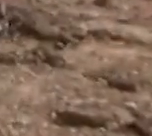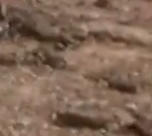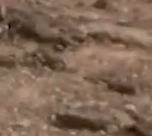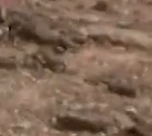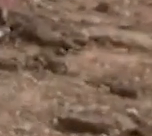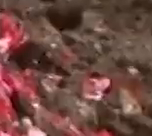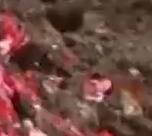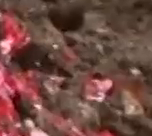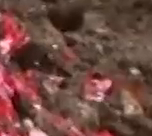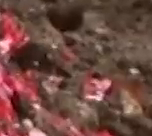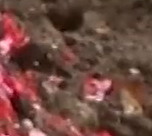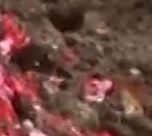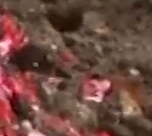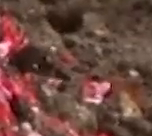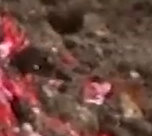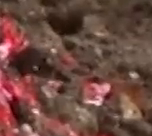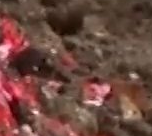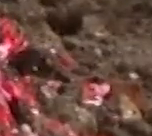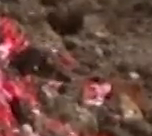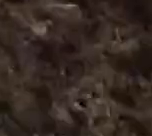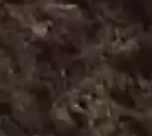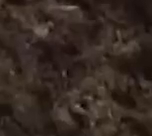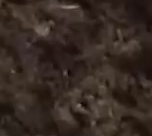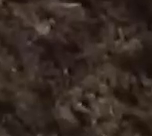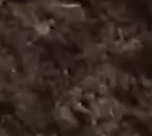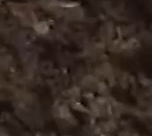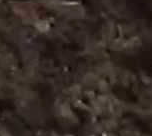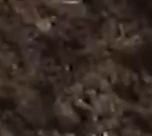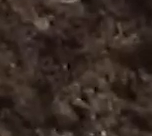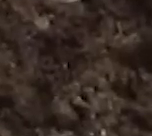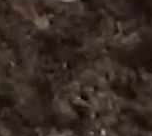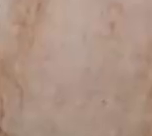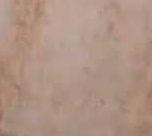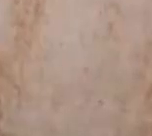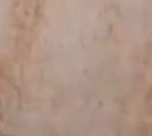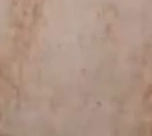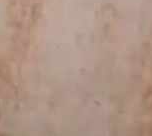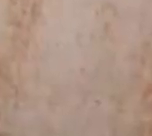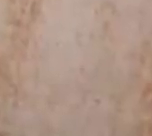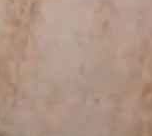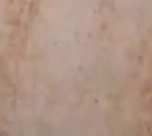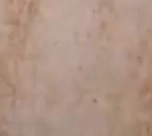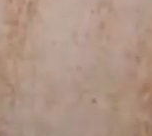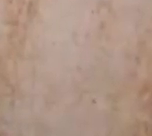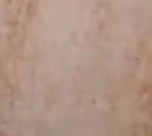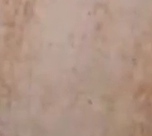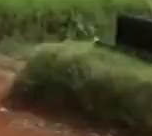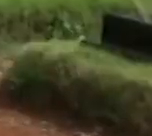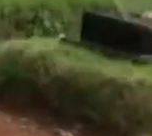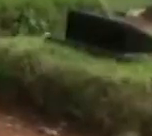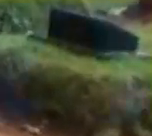jenazah pasien positif COVID-19 telah dimakamkan di tempat ini. Dalam kondisi normal, umumnya jenazah yang dimakamkan sebanyak 4 hingga 5